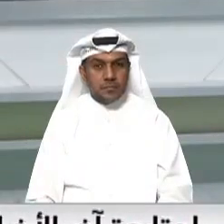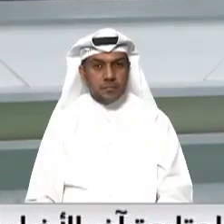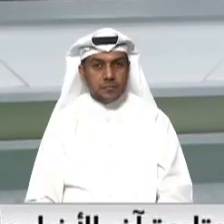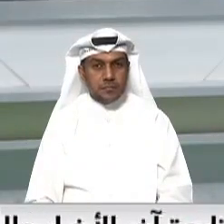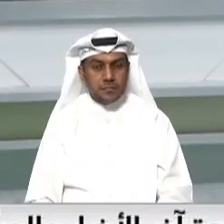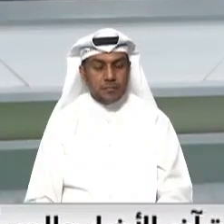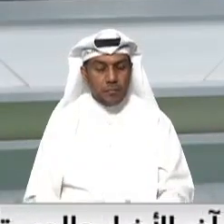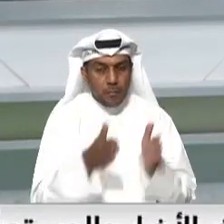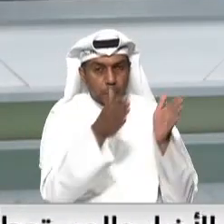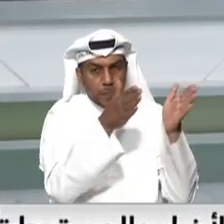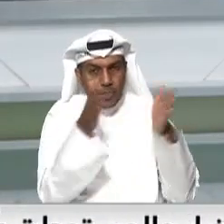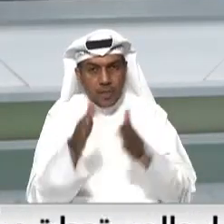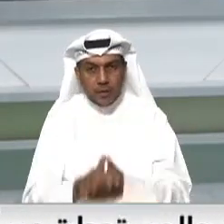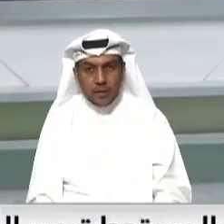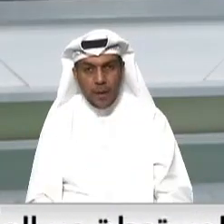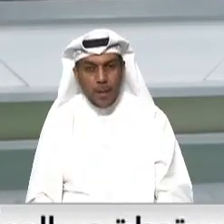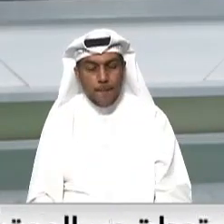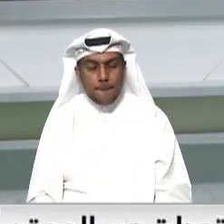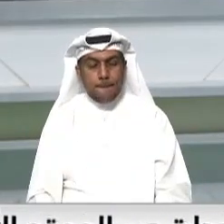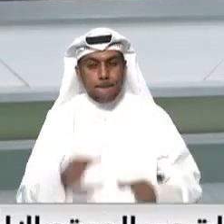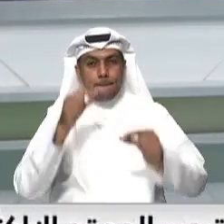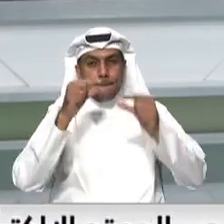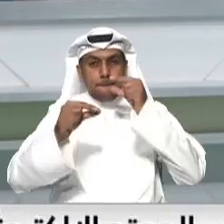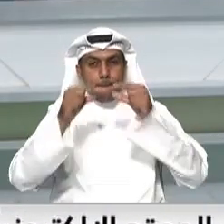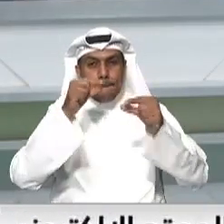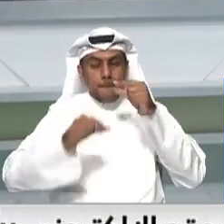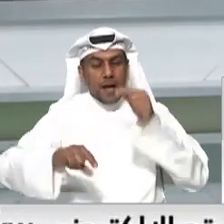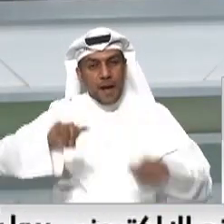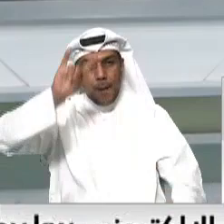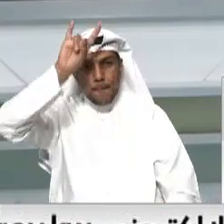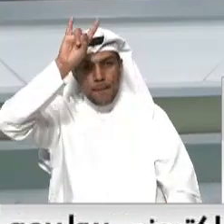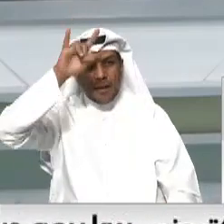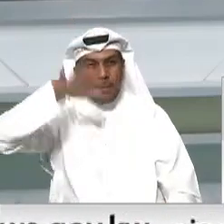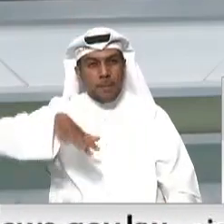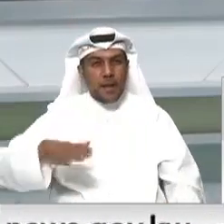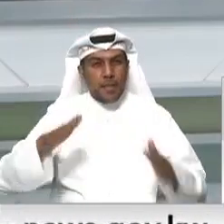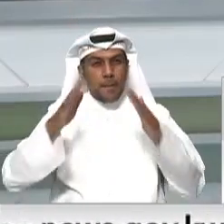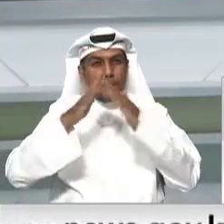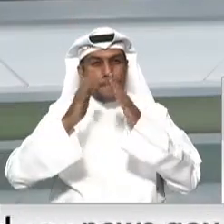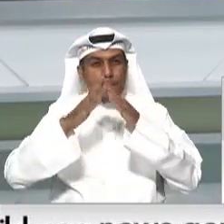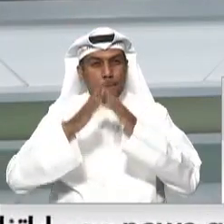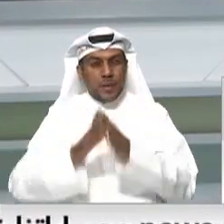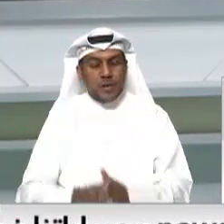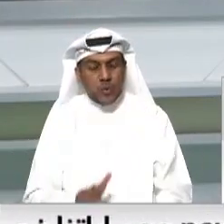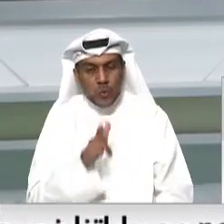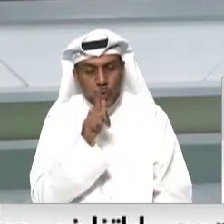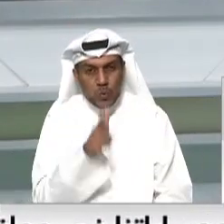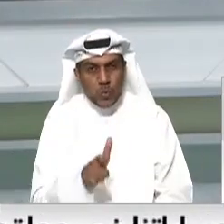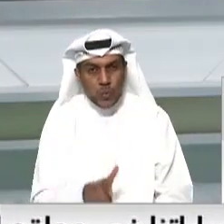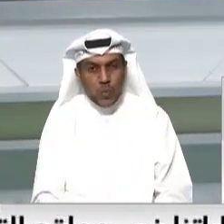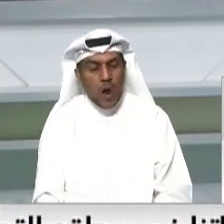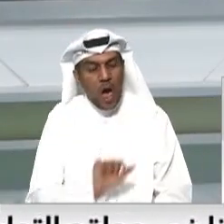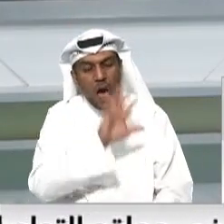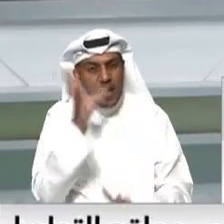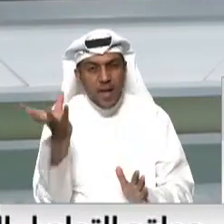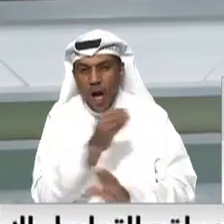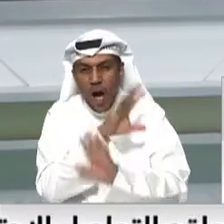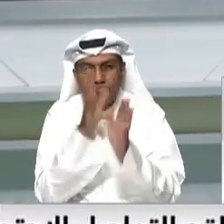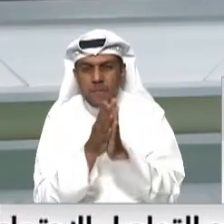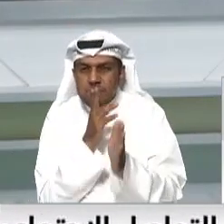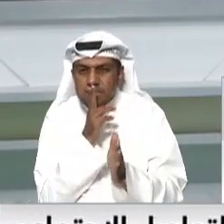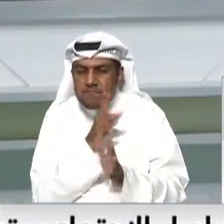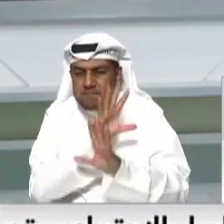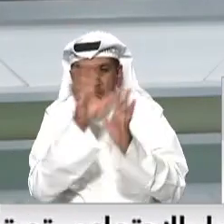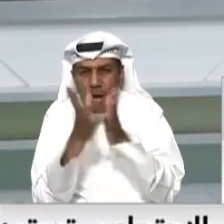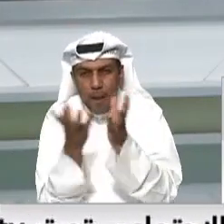كشفت بيانات للبنك المركزي المصري اتساع عجز صافي الاصول الاجنبيه لمصر خلال شهر مارس